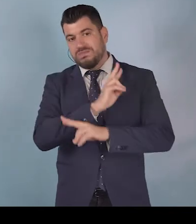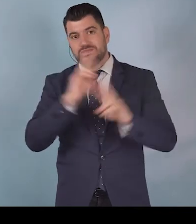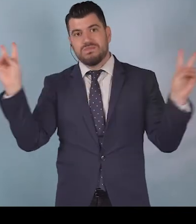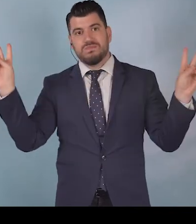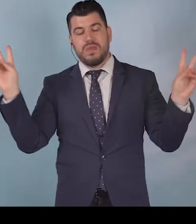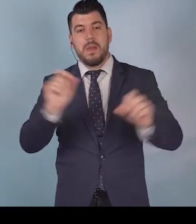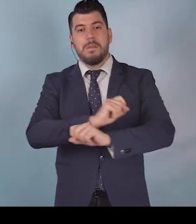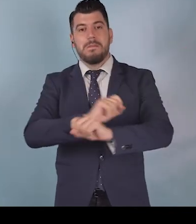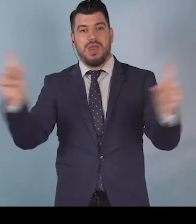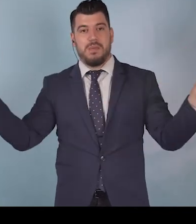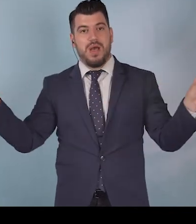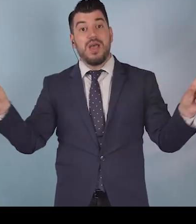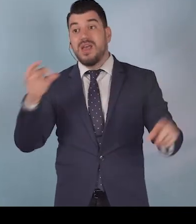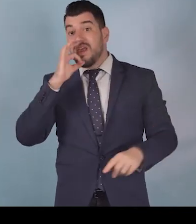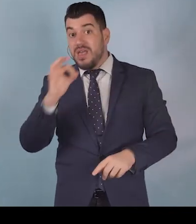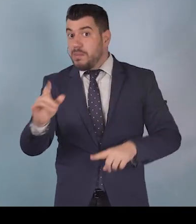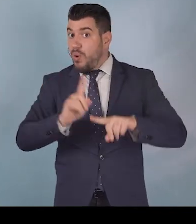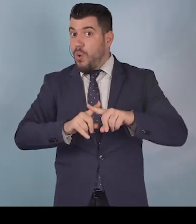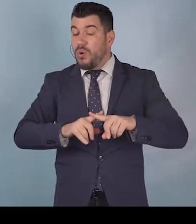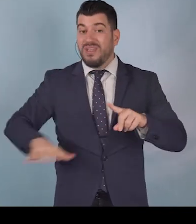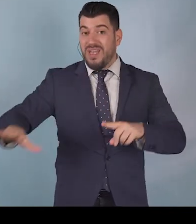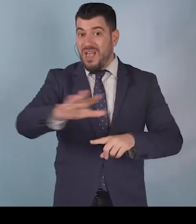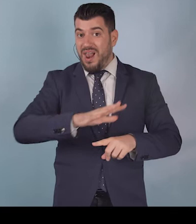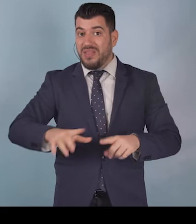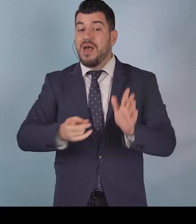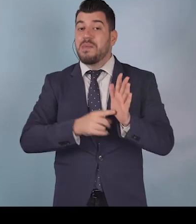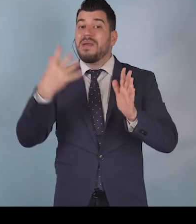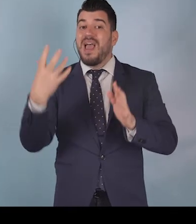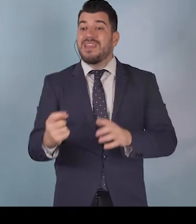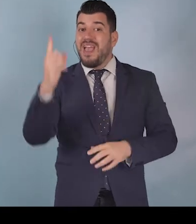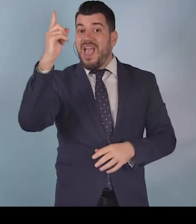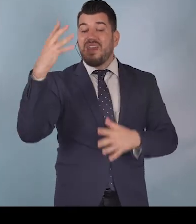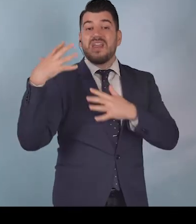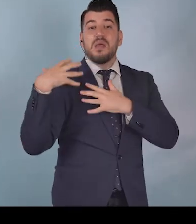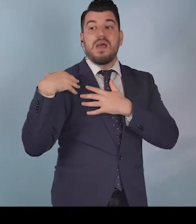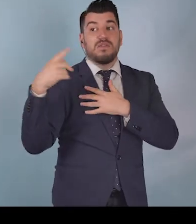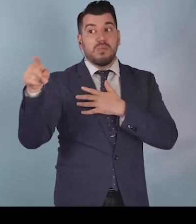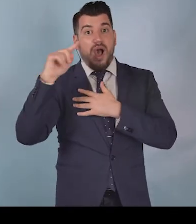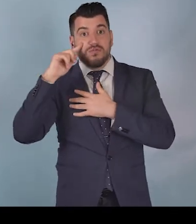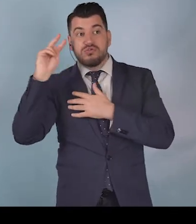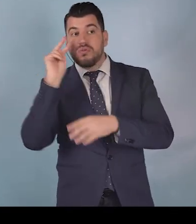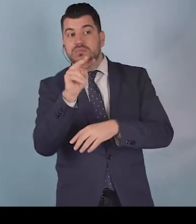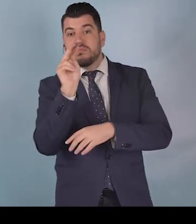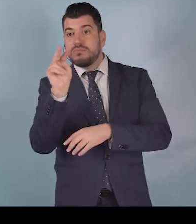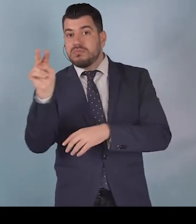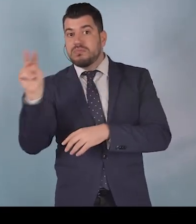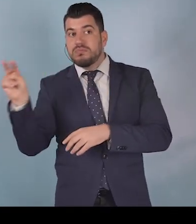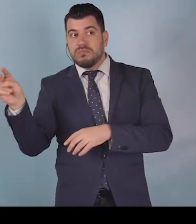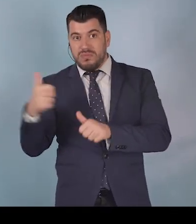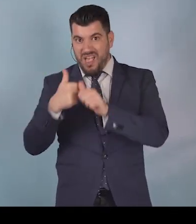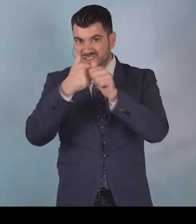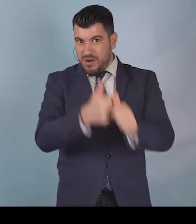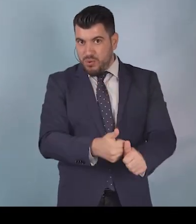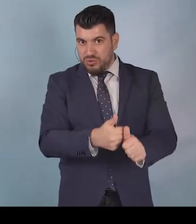σε αυτό. Άλλωστε και το μήνυμά του στο συνέδριο, στο Διεθνές Συνέδριο για τα Ανθρώπινα Δικαιώματα, νομίζω ότι μίλησε πολύ ξεκάθαρα.